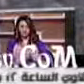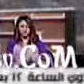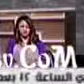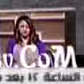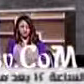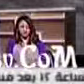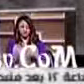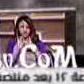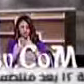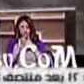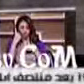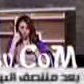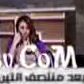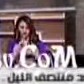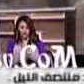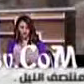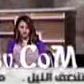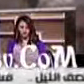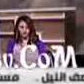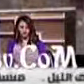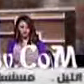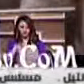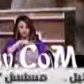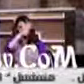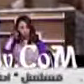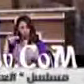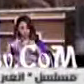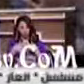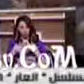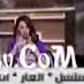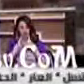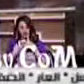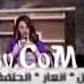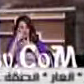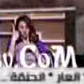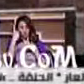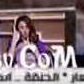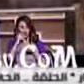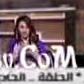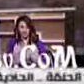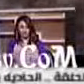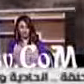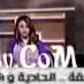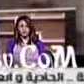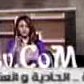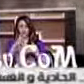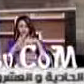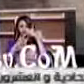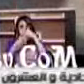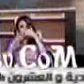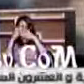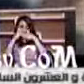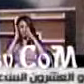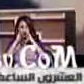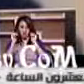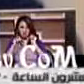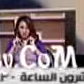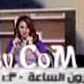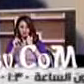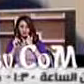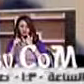ايد واحده ايد واحده ايد واحده ايد واحده ايد واحده ت ابني الاوطان ولا